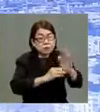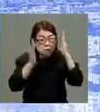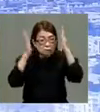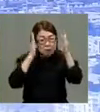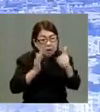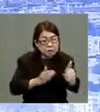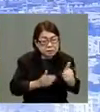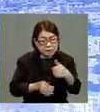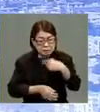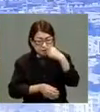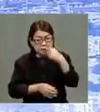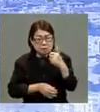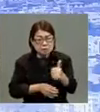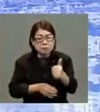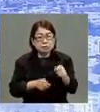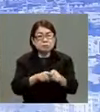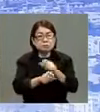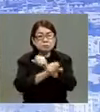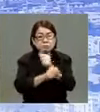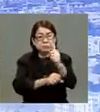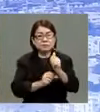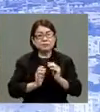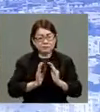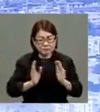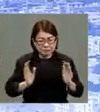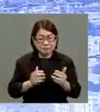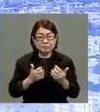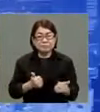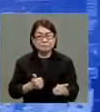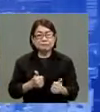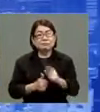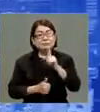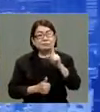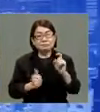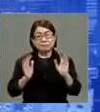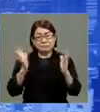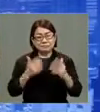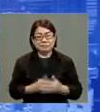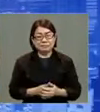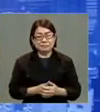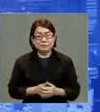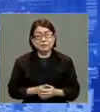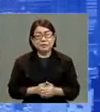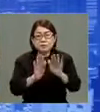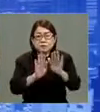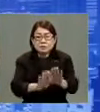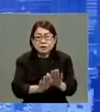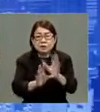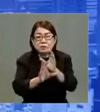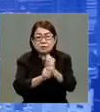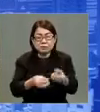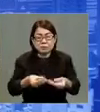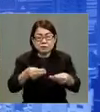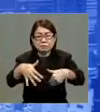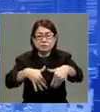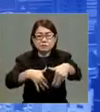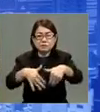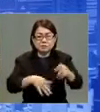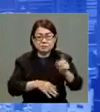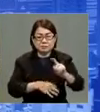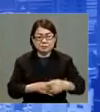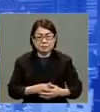ด้วยนะครับก็ต้องขอขอบคุณครับ ครับสำหรับคำถามวันนี้ไม่มีเพิ่มเติมแล้วนะครับช่วงสุดท้ายให้คุณหมอฝากทิ้งท้ายให้กับพี่น้องประชาชนที่กำลังติดตาม